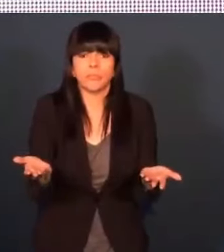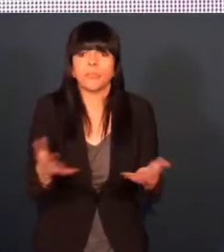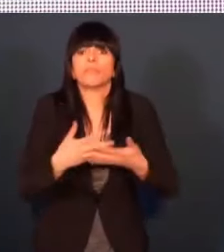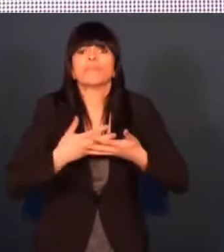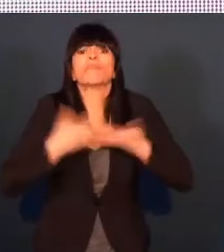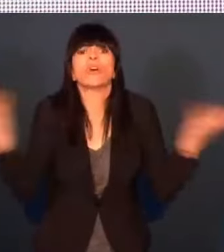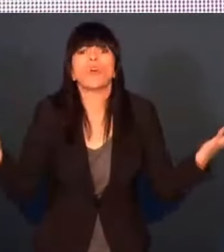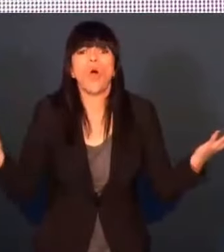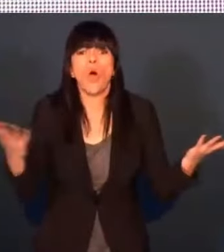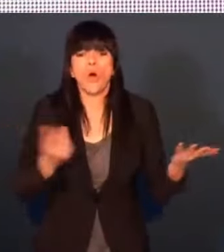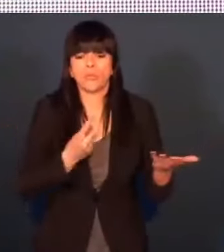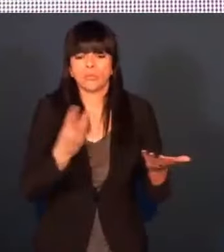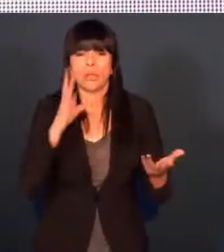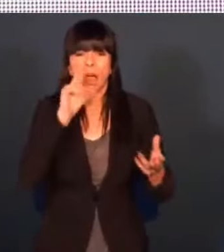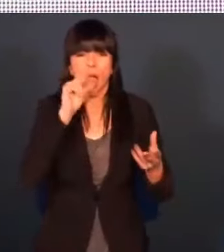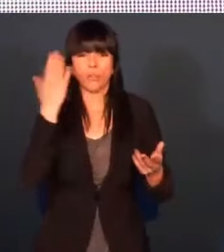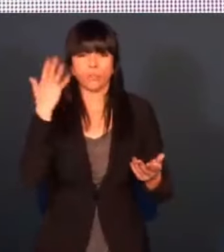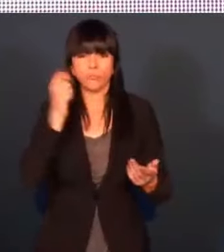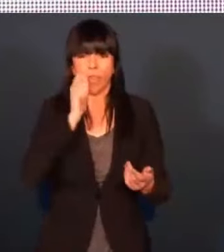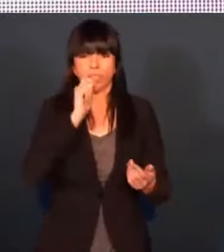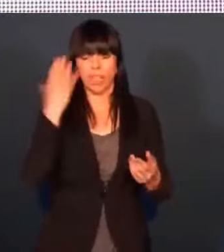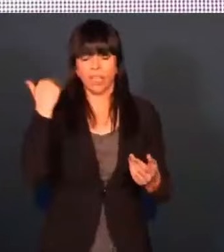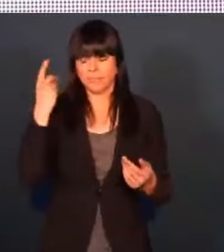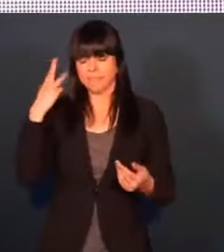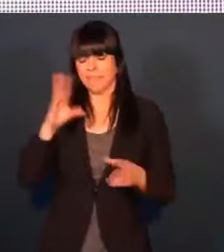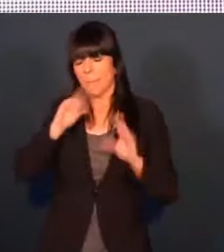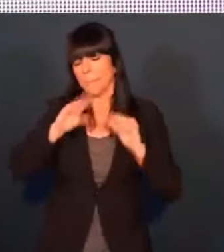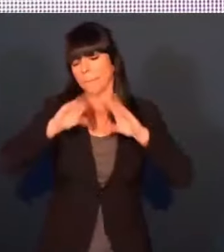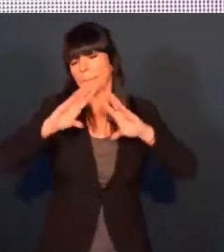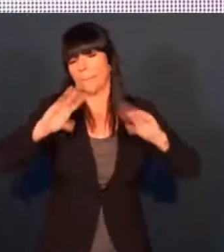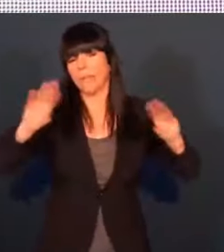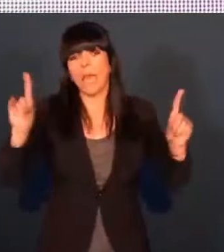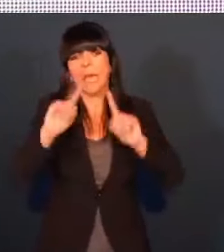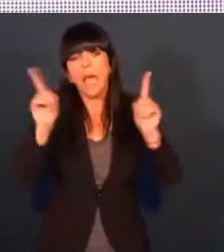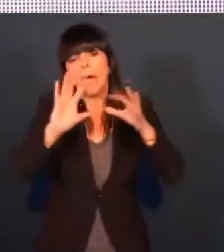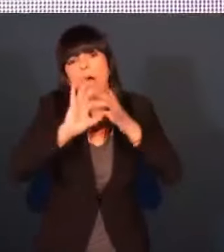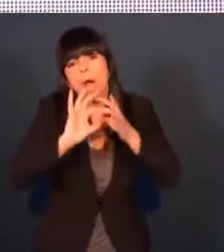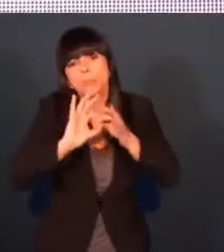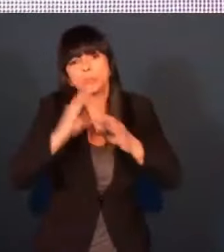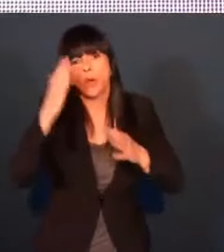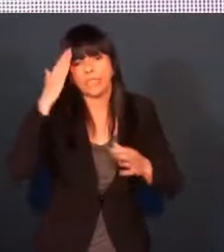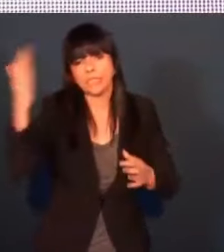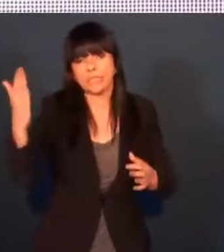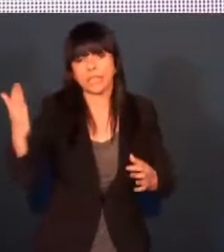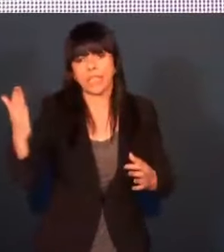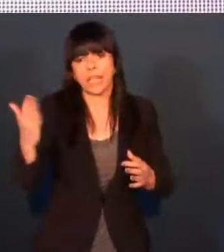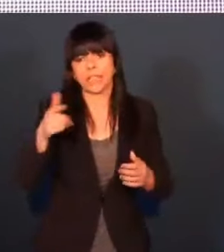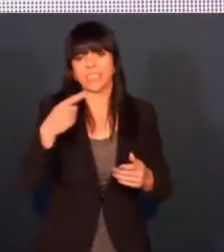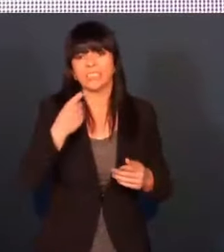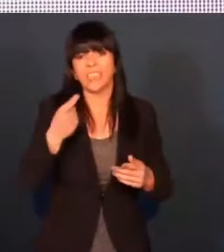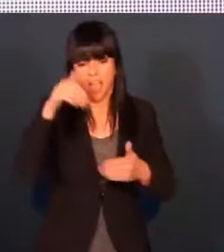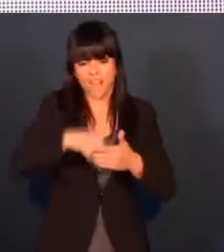Много неща бяха казани по медиите през последните дни, които нямат нищо общо с истината по отношение на водения